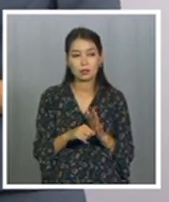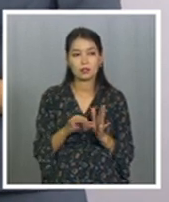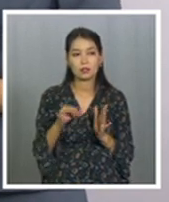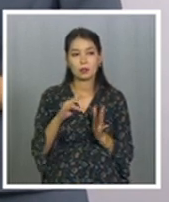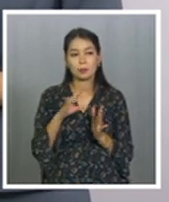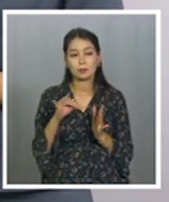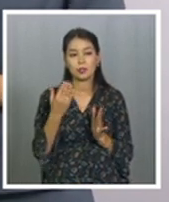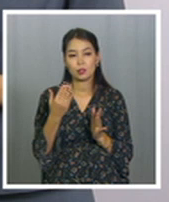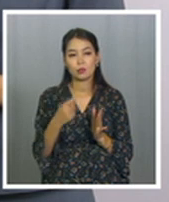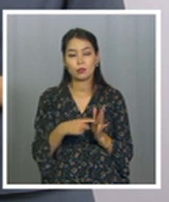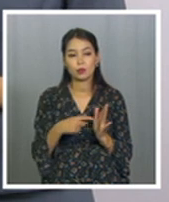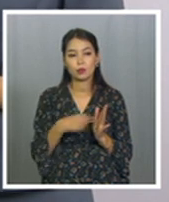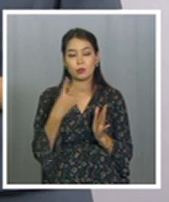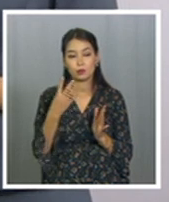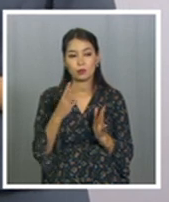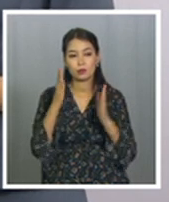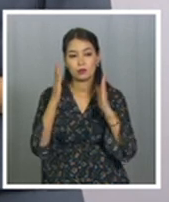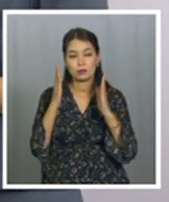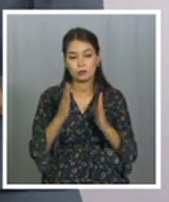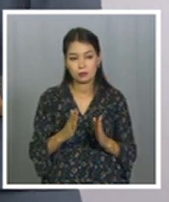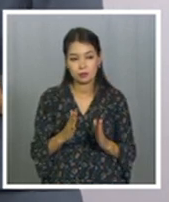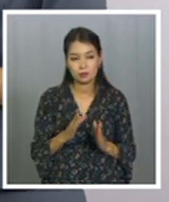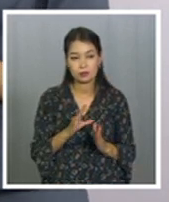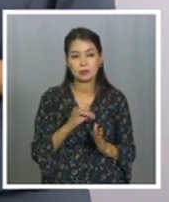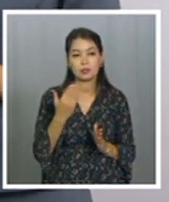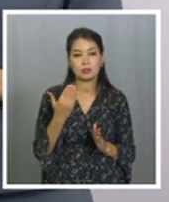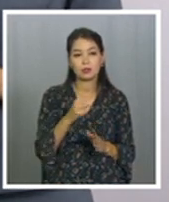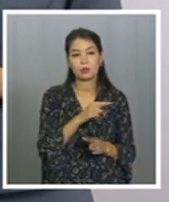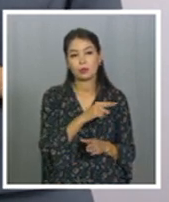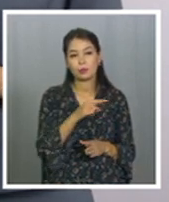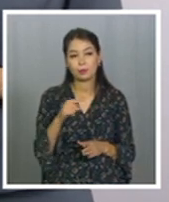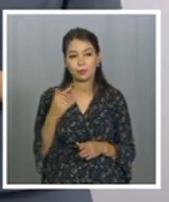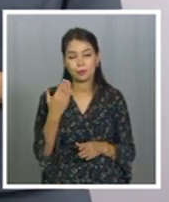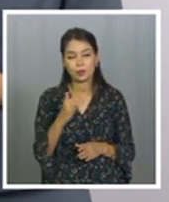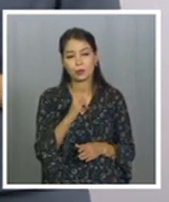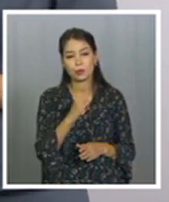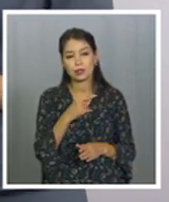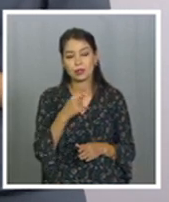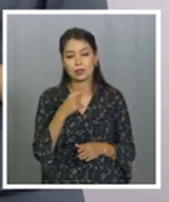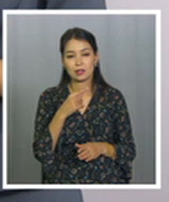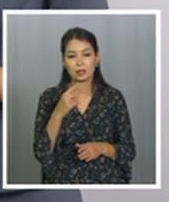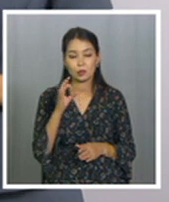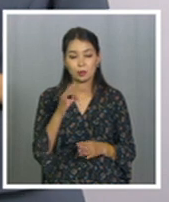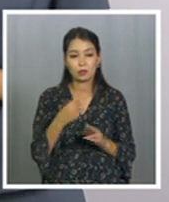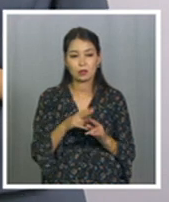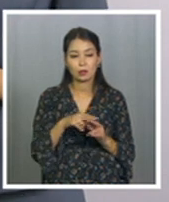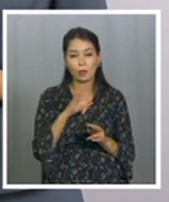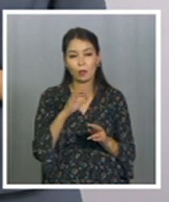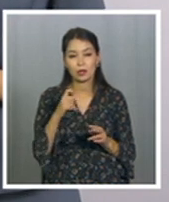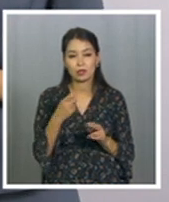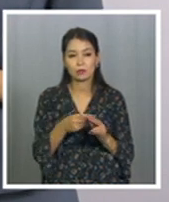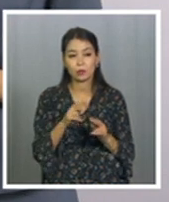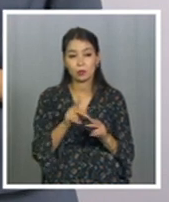бөлу 4 түзулерін жүргіземіз. Және бізде Y тең 0 OX осы. Сонда бізге мына боялған